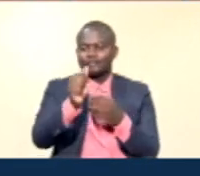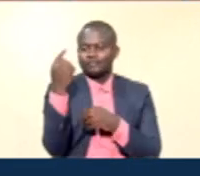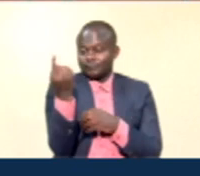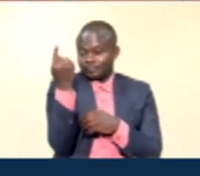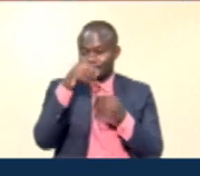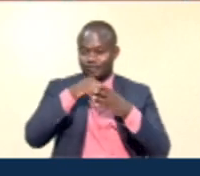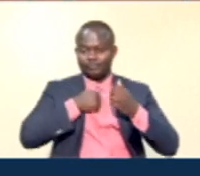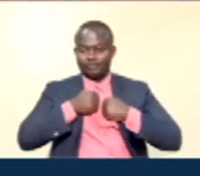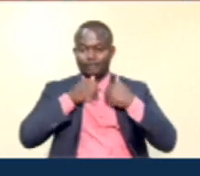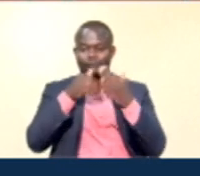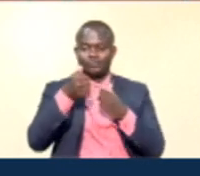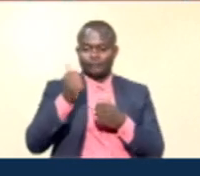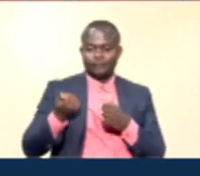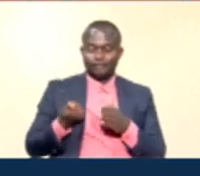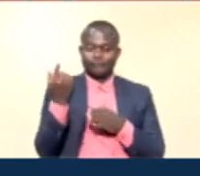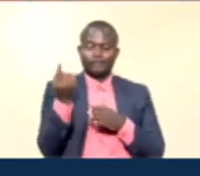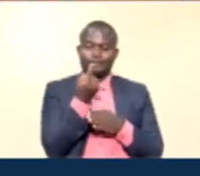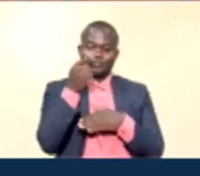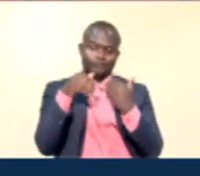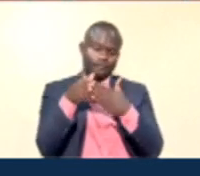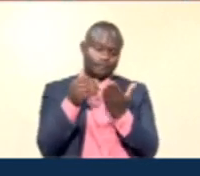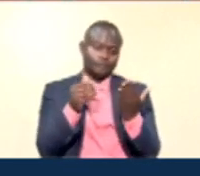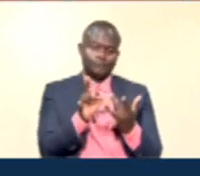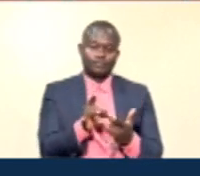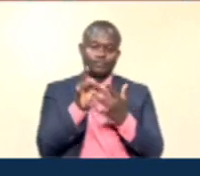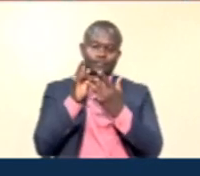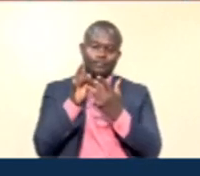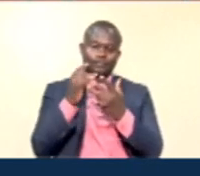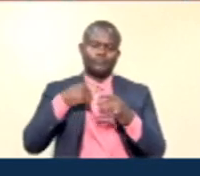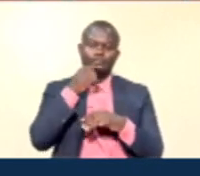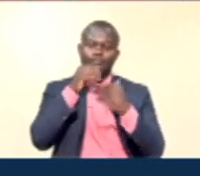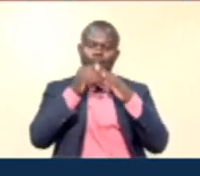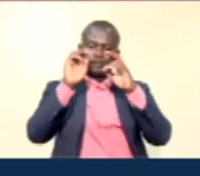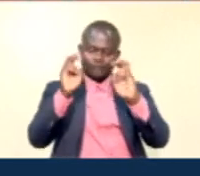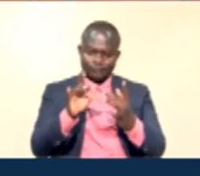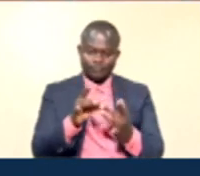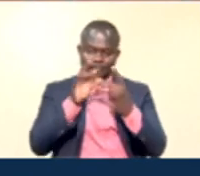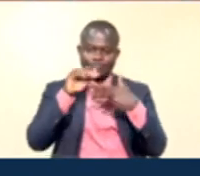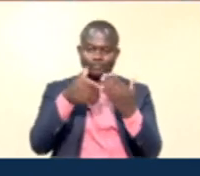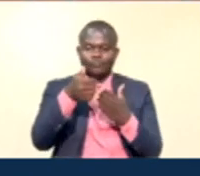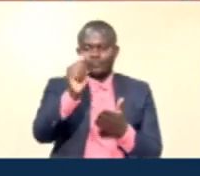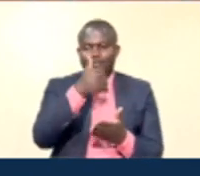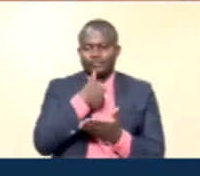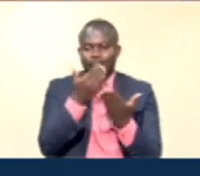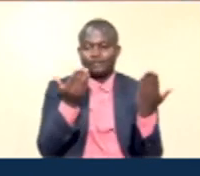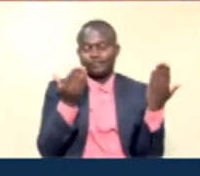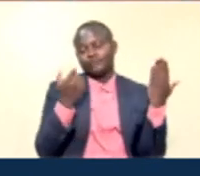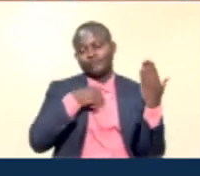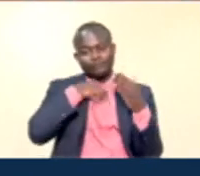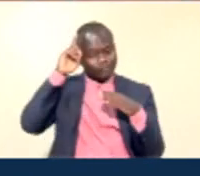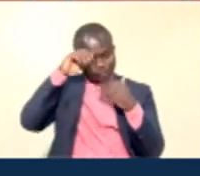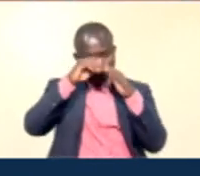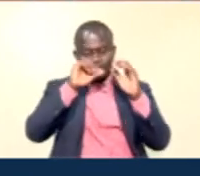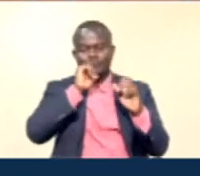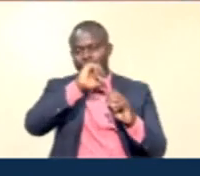wa mbere mu Rwanda n'umukobwa wenyine ari unique naravuze umwihariko afite nibaza ko nta